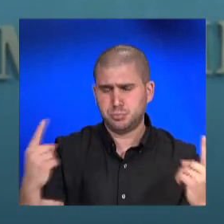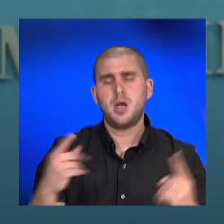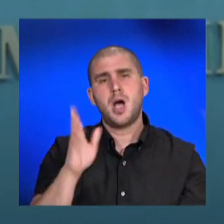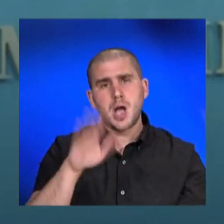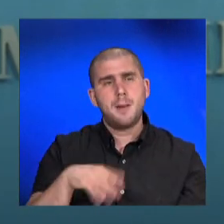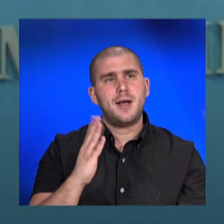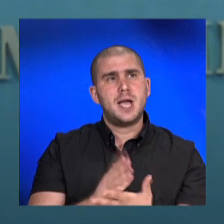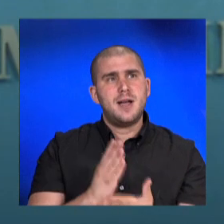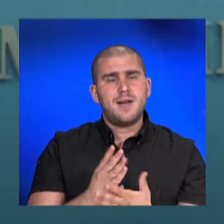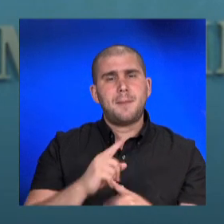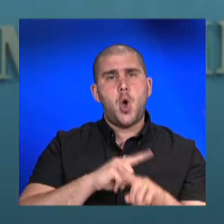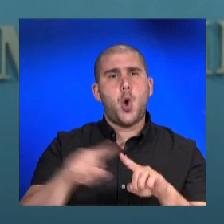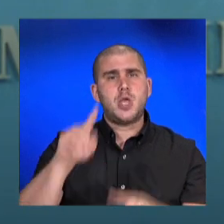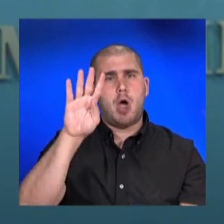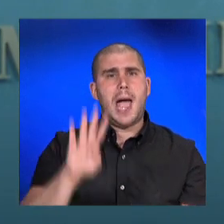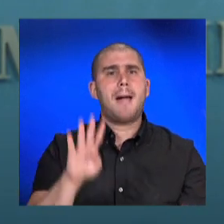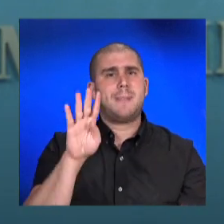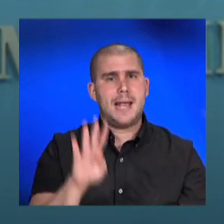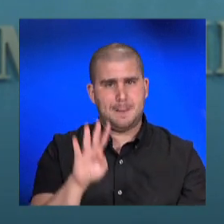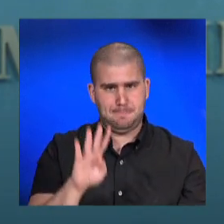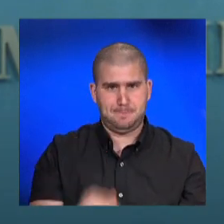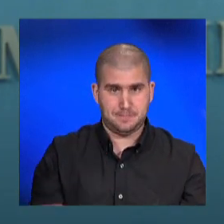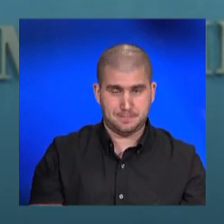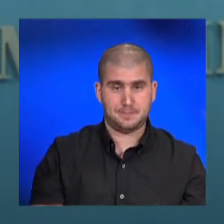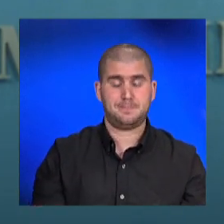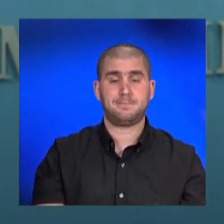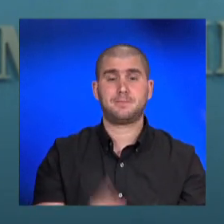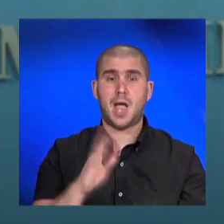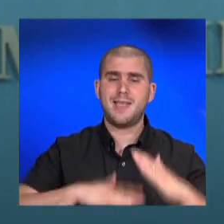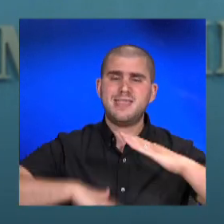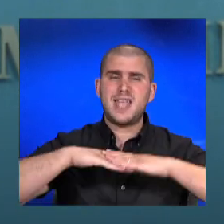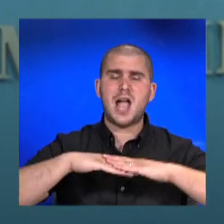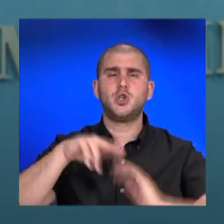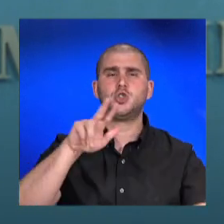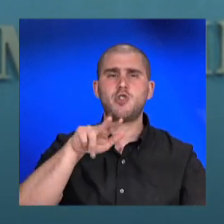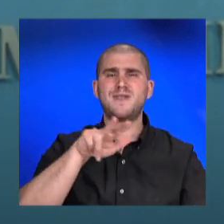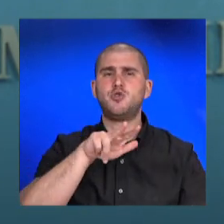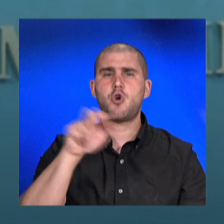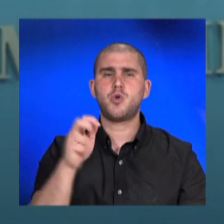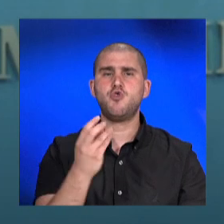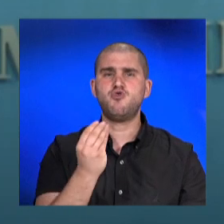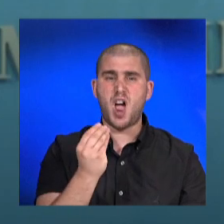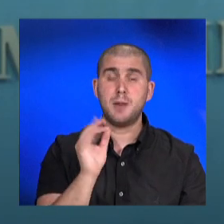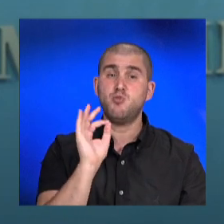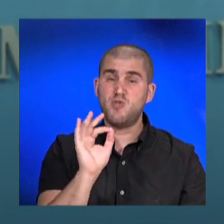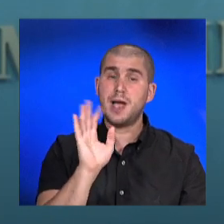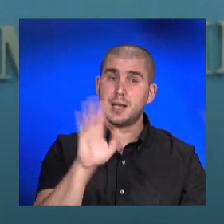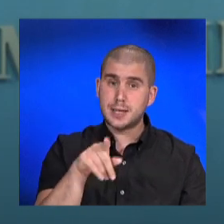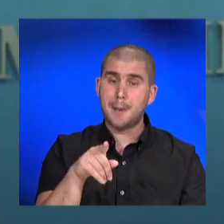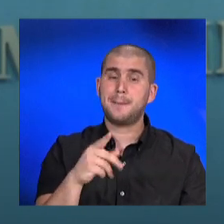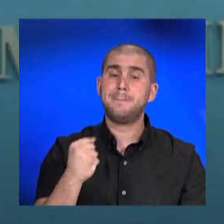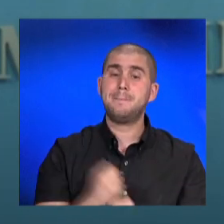בחודש אפריל. נקבעה תקרה של 3,300 ש"ח, כדי שגם משרות חלקיות